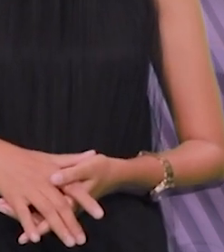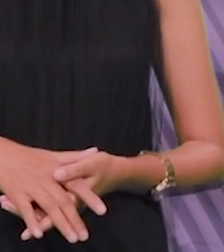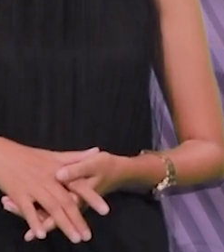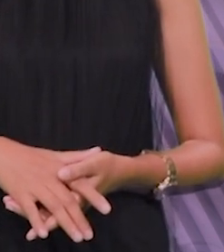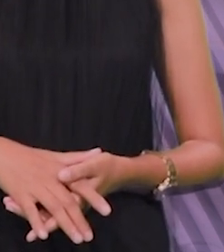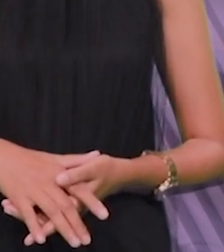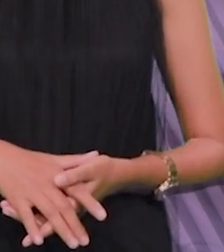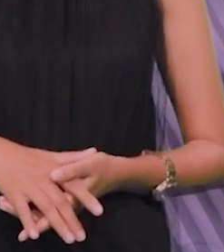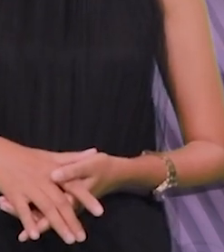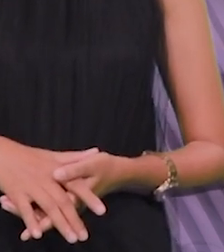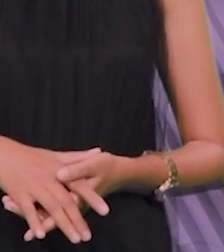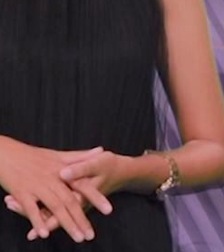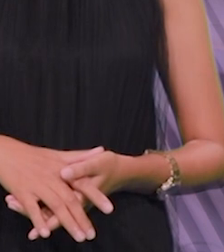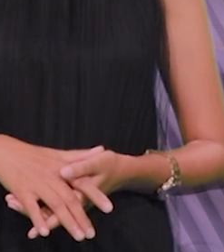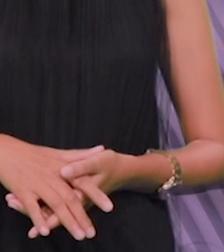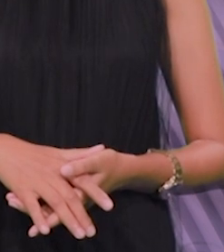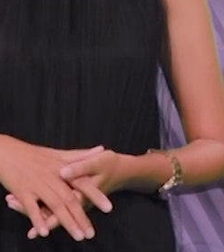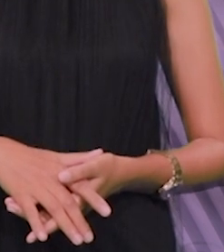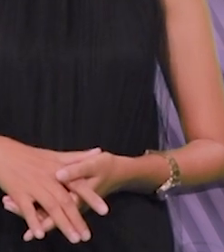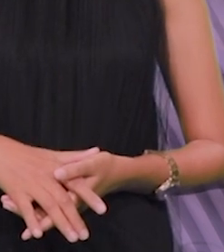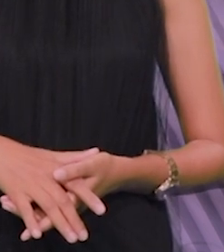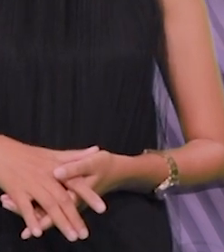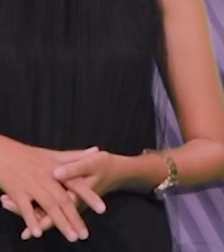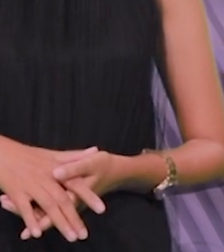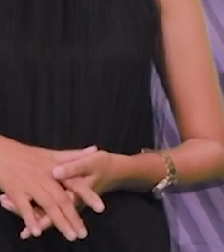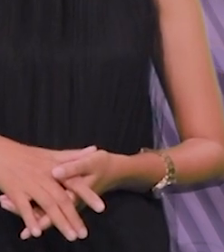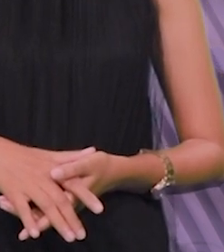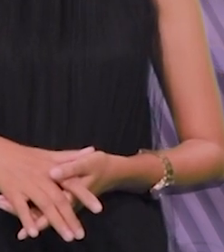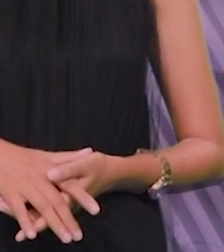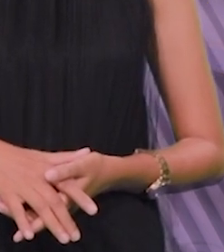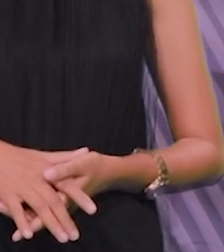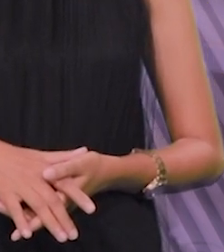butang notifikasi, atau nune ita bolsira lebih la kon informasi pon usi ami. Obrigada.